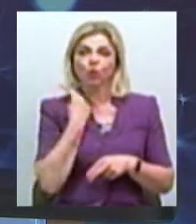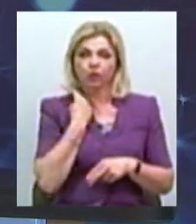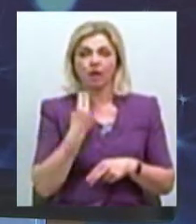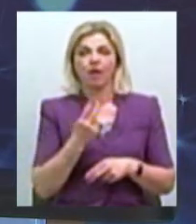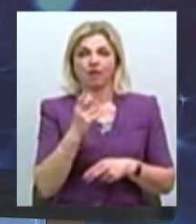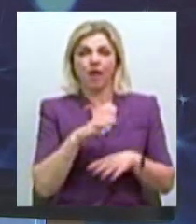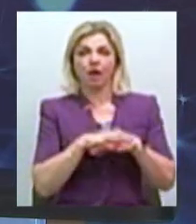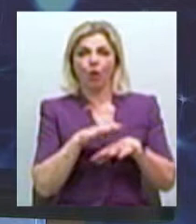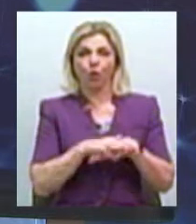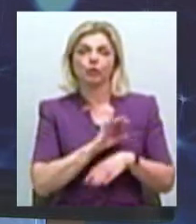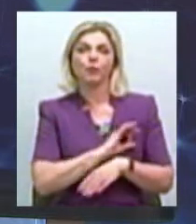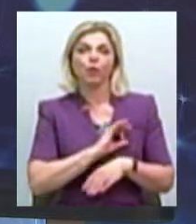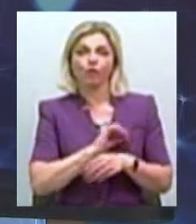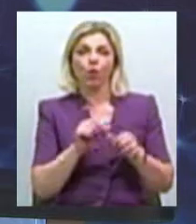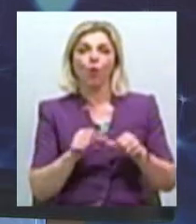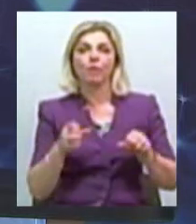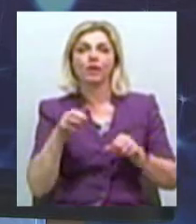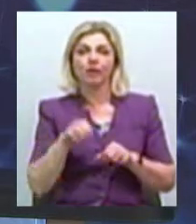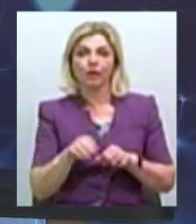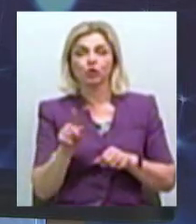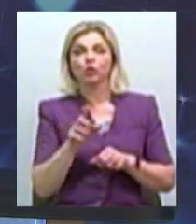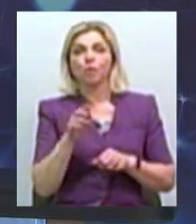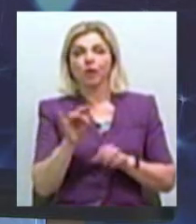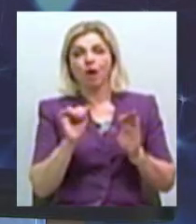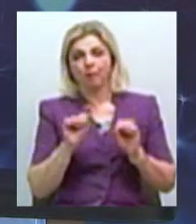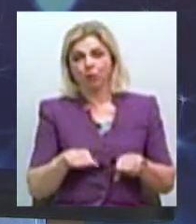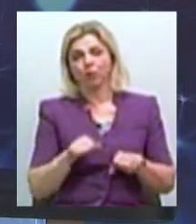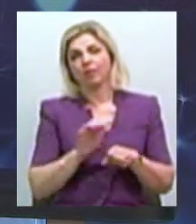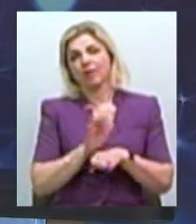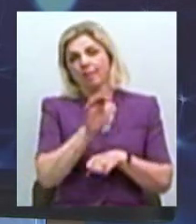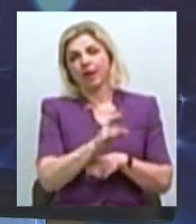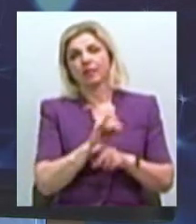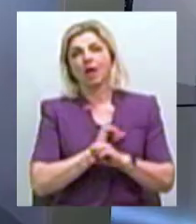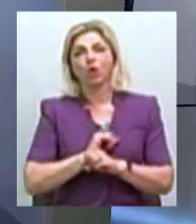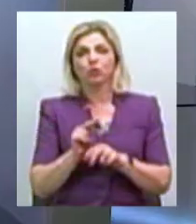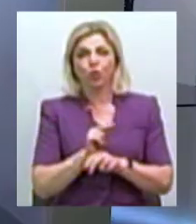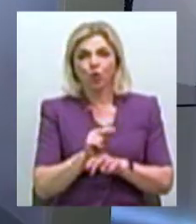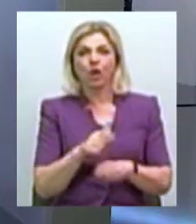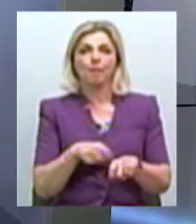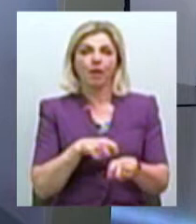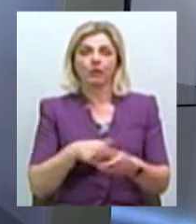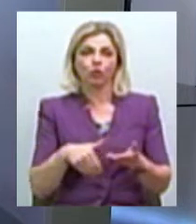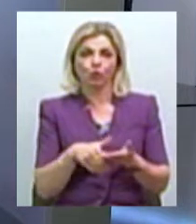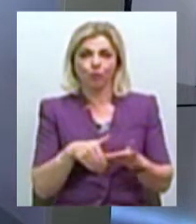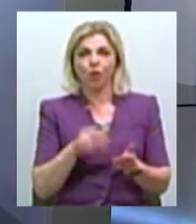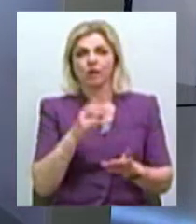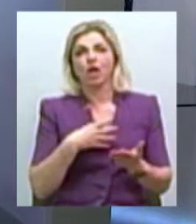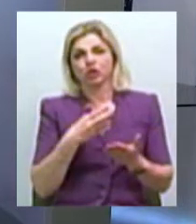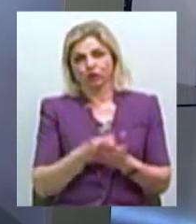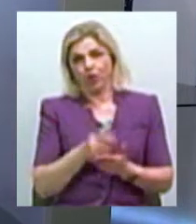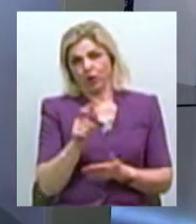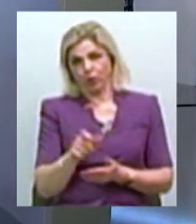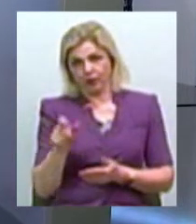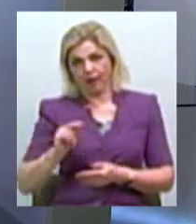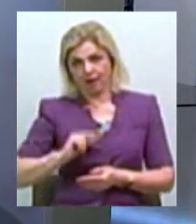на рахунок профспілкового комітету, для того, щоб потім їх пустити на оздоровлення, на якусь матеріальну допомогу. Тобто на своїх спілчан.